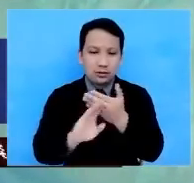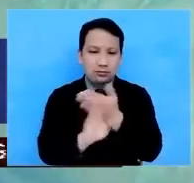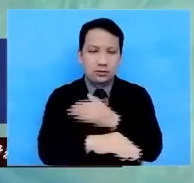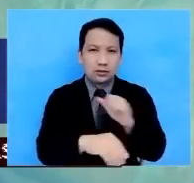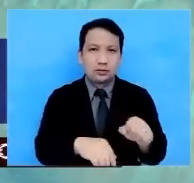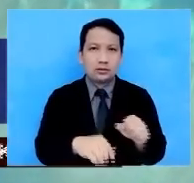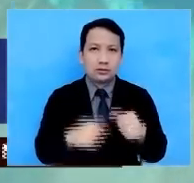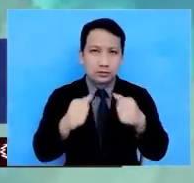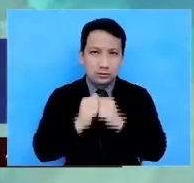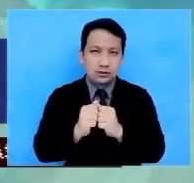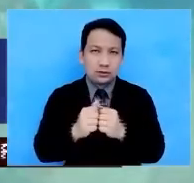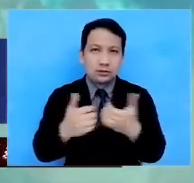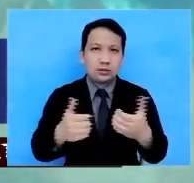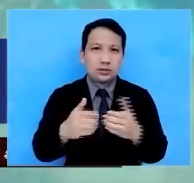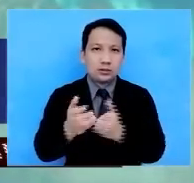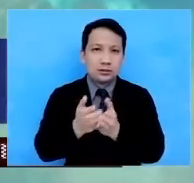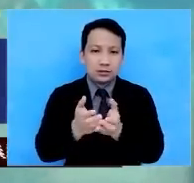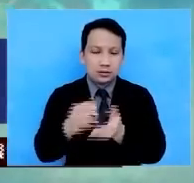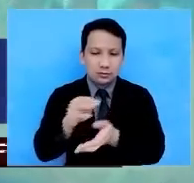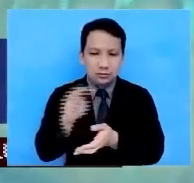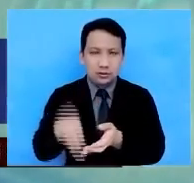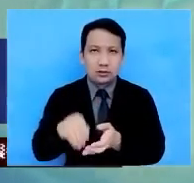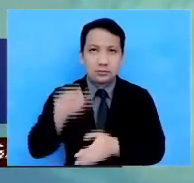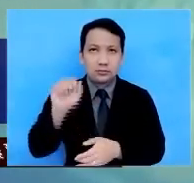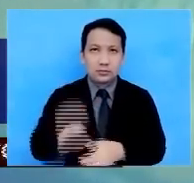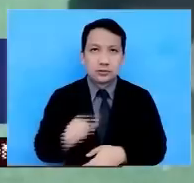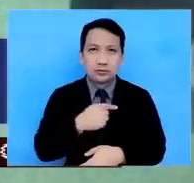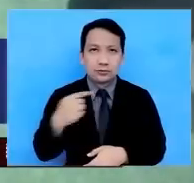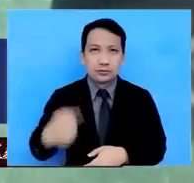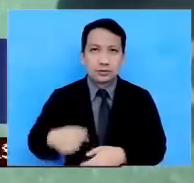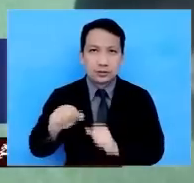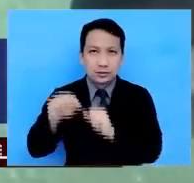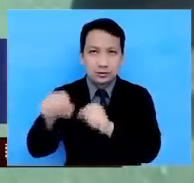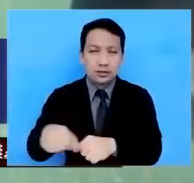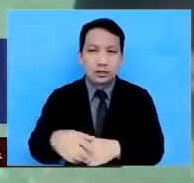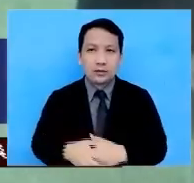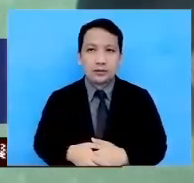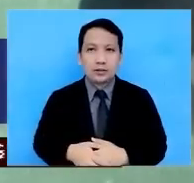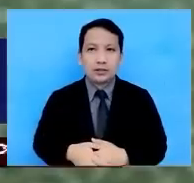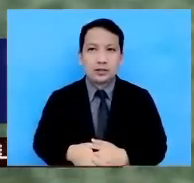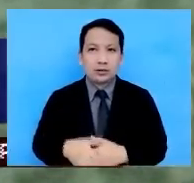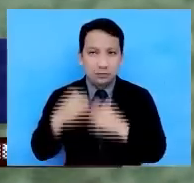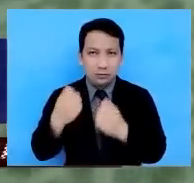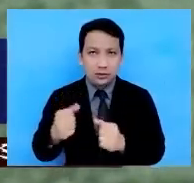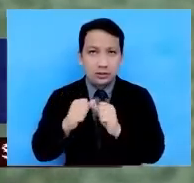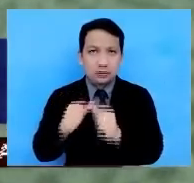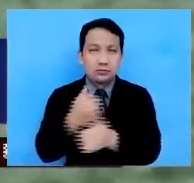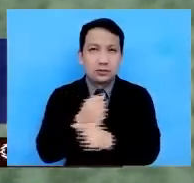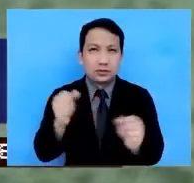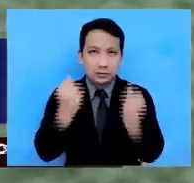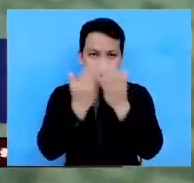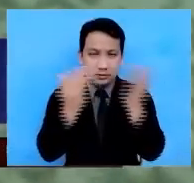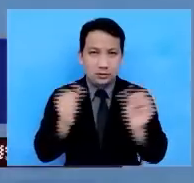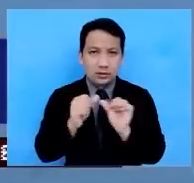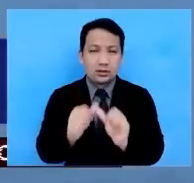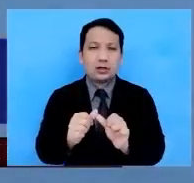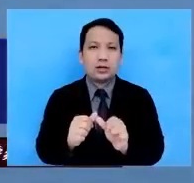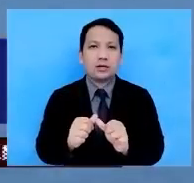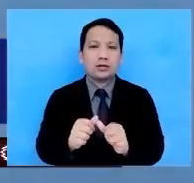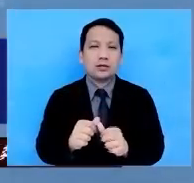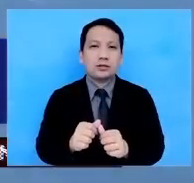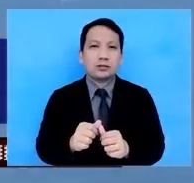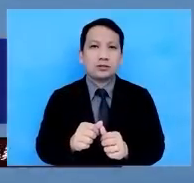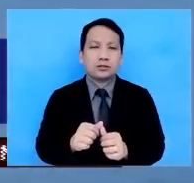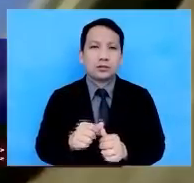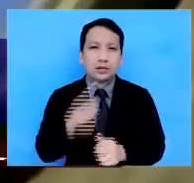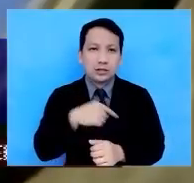pwersa nilang maritime activities sa South China Sea. Posible rin daw palakasin ang security cooperation sa pamamagitan ng pagsama sa